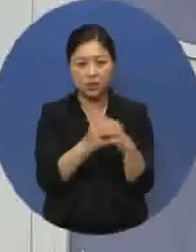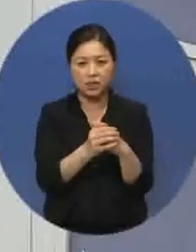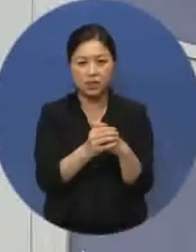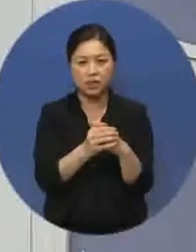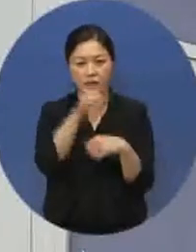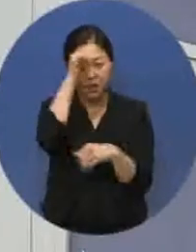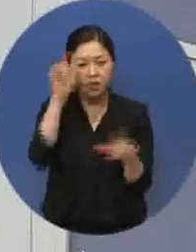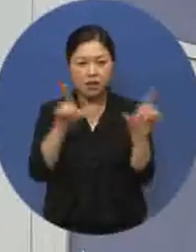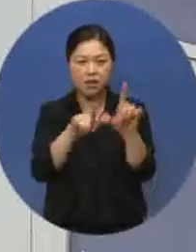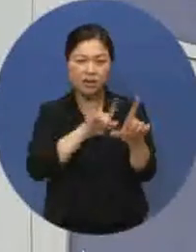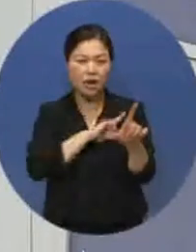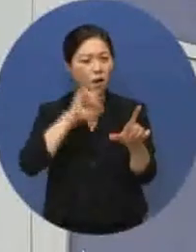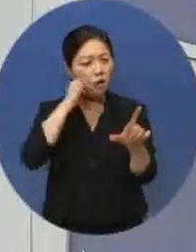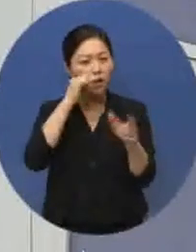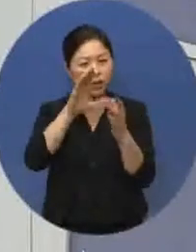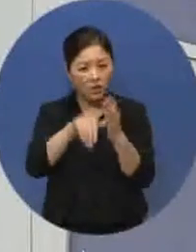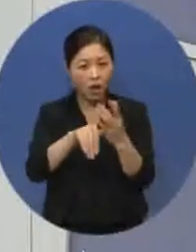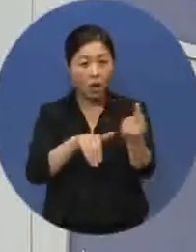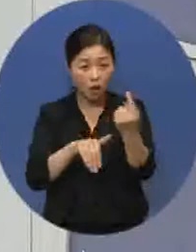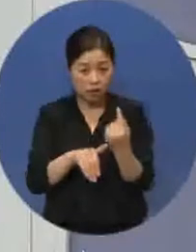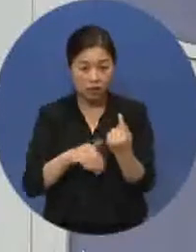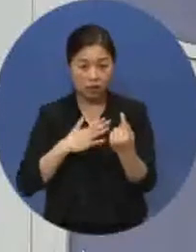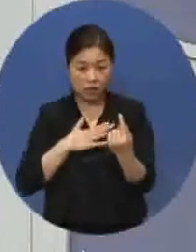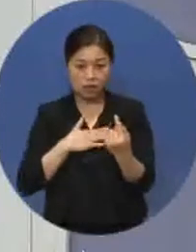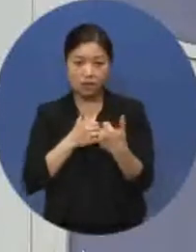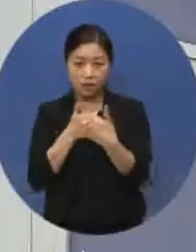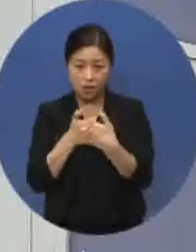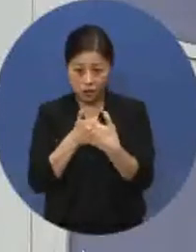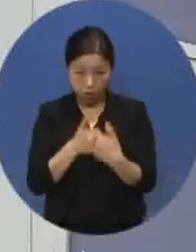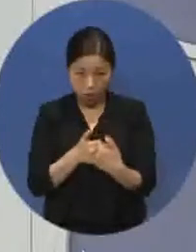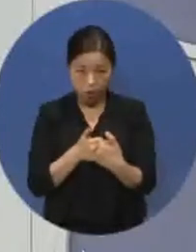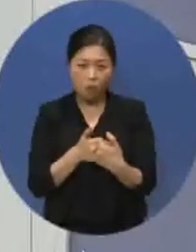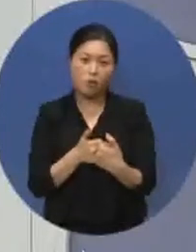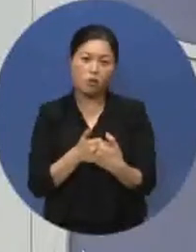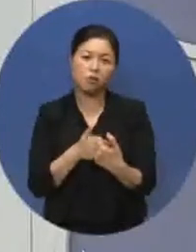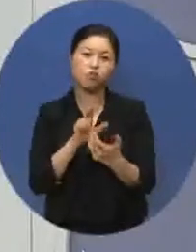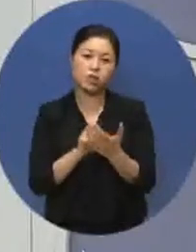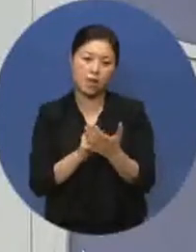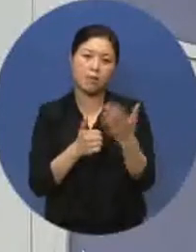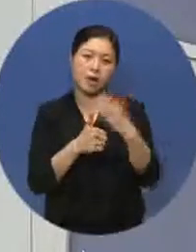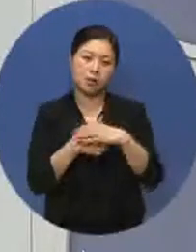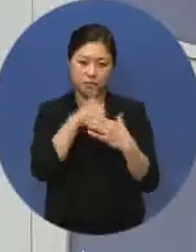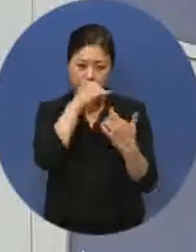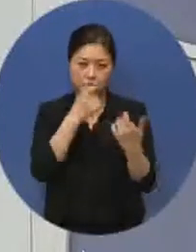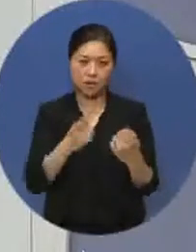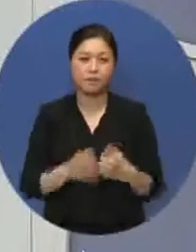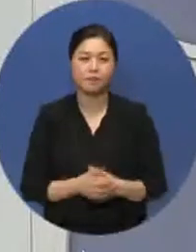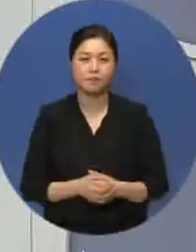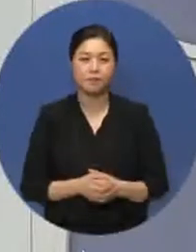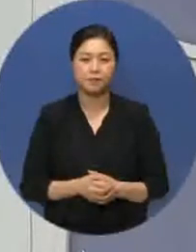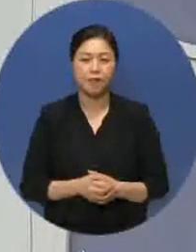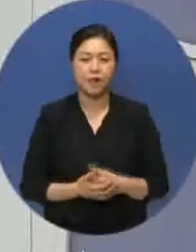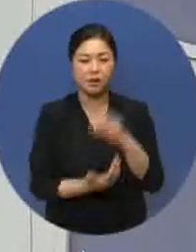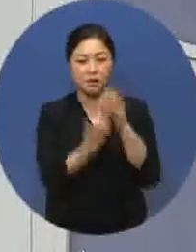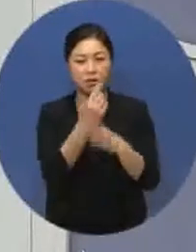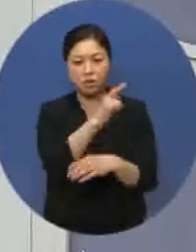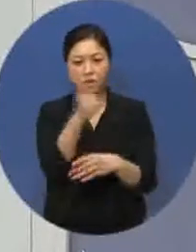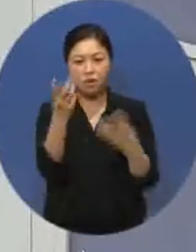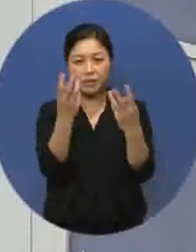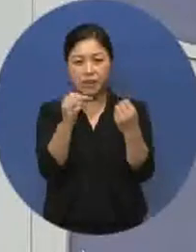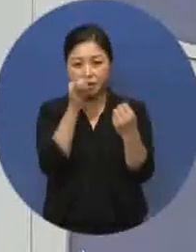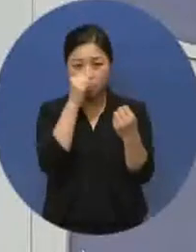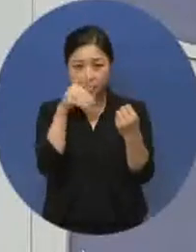시절에 찾아와서 변호사한테 상담하고 사건을 맡기는 건데요. 저 개인적으로는 이제 사건이 여러 사건이